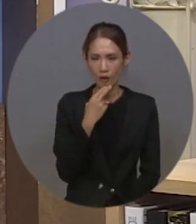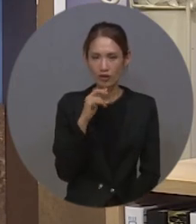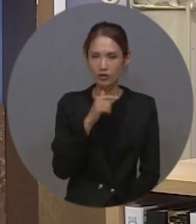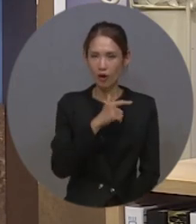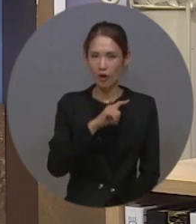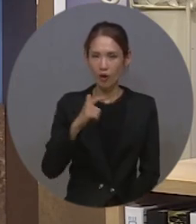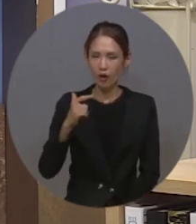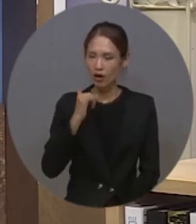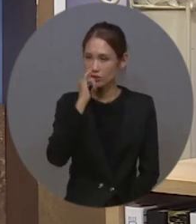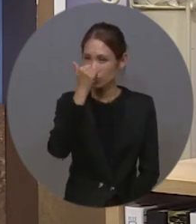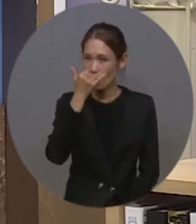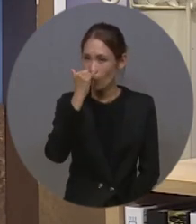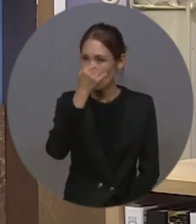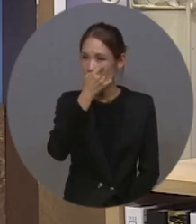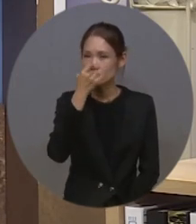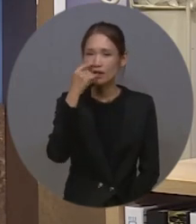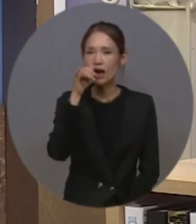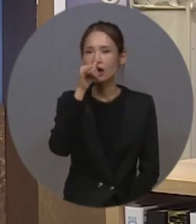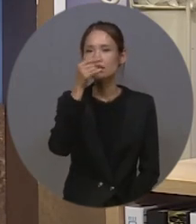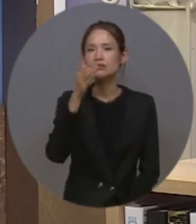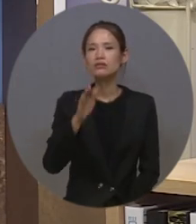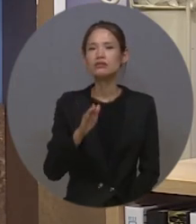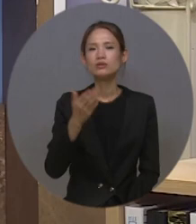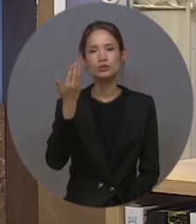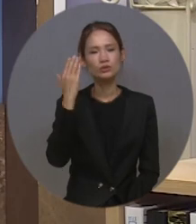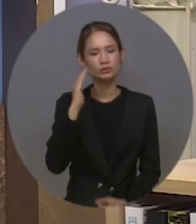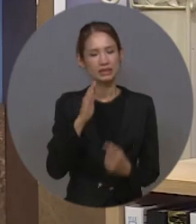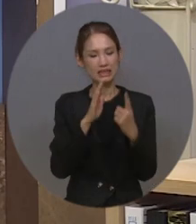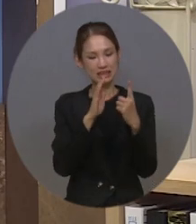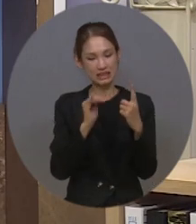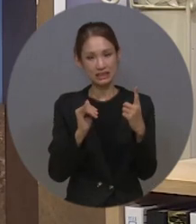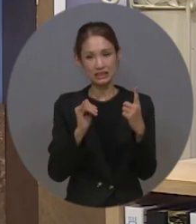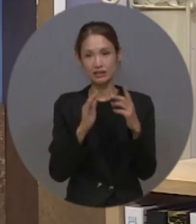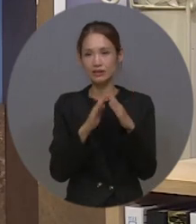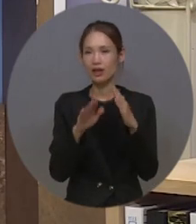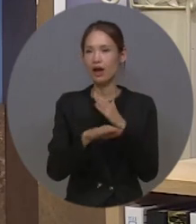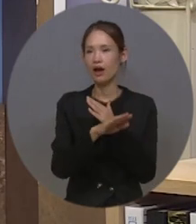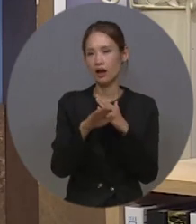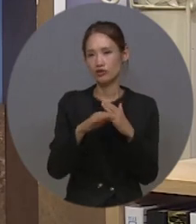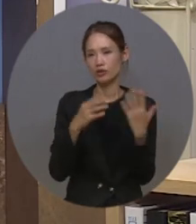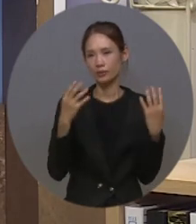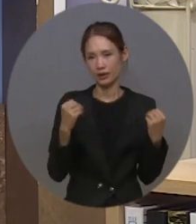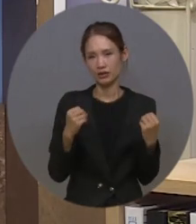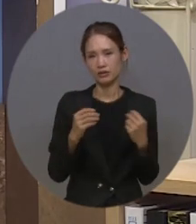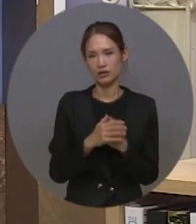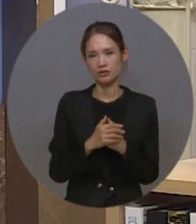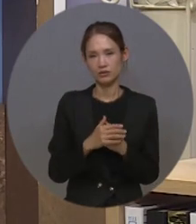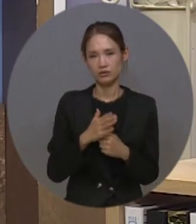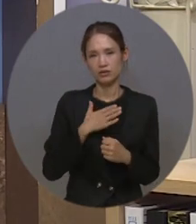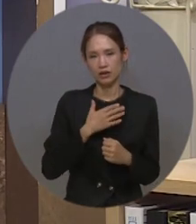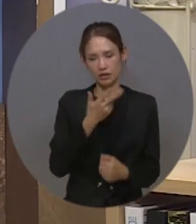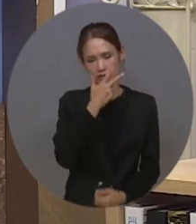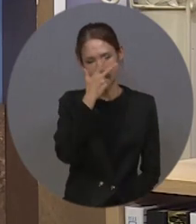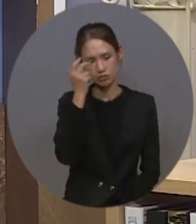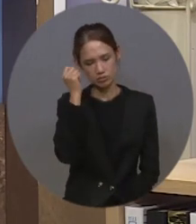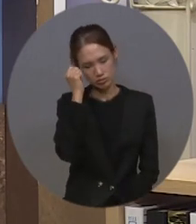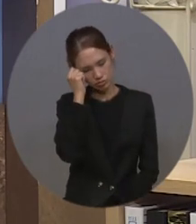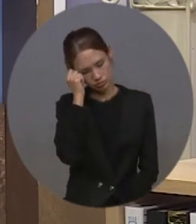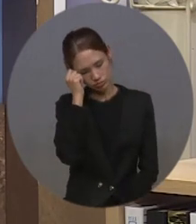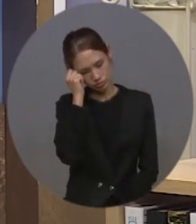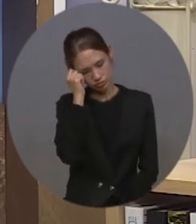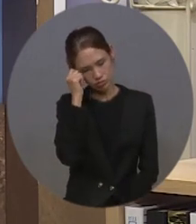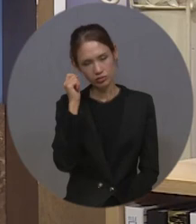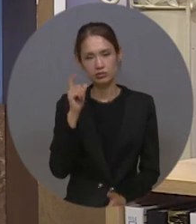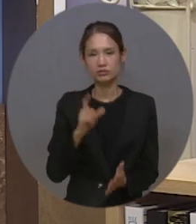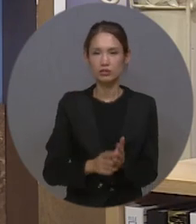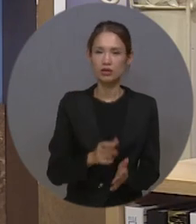있었던 것을 알 수가 있었잖아요. 네. 요즘에는 또 1인 가구가 많아지다 보니까 그렇죠. 자신이 잠이 들었을 때는 코를 고는지 뭐